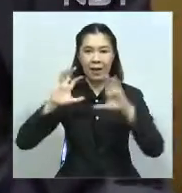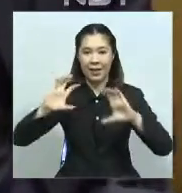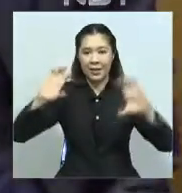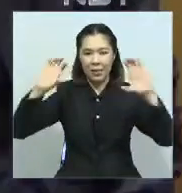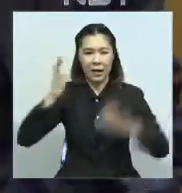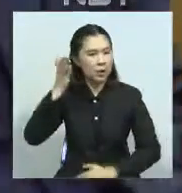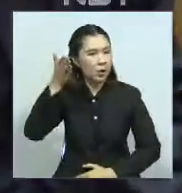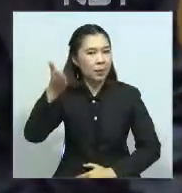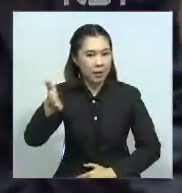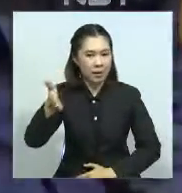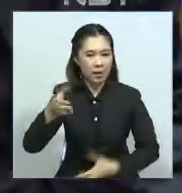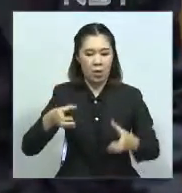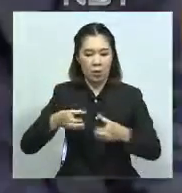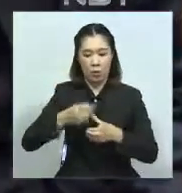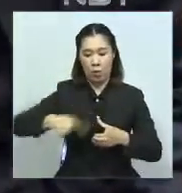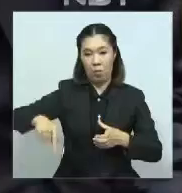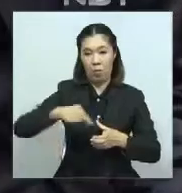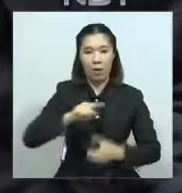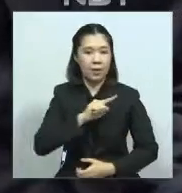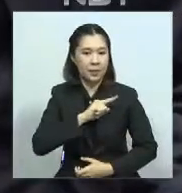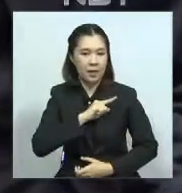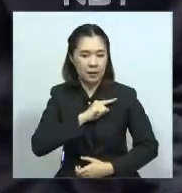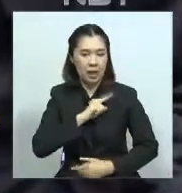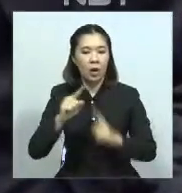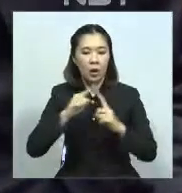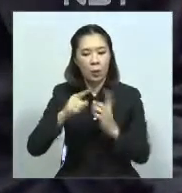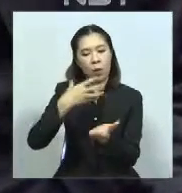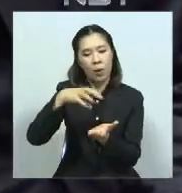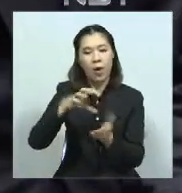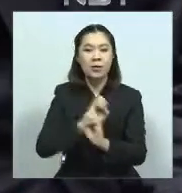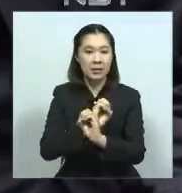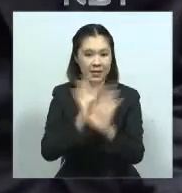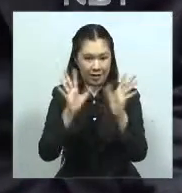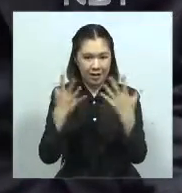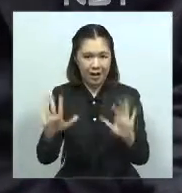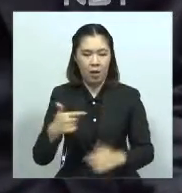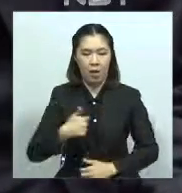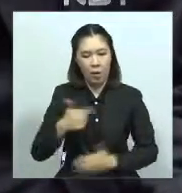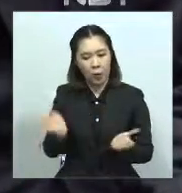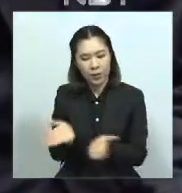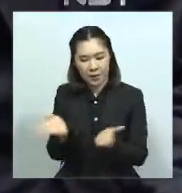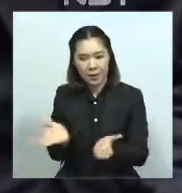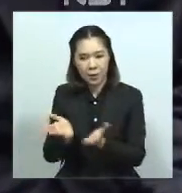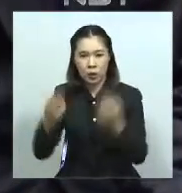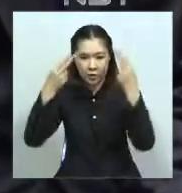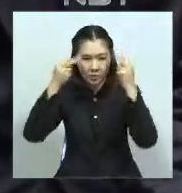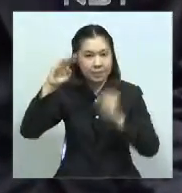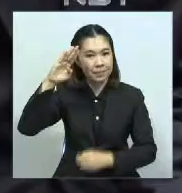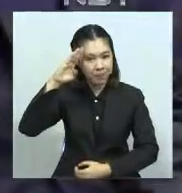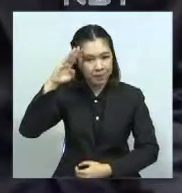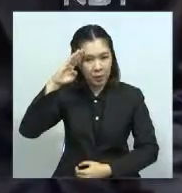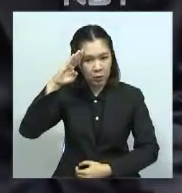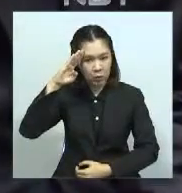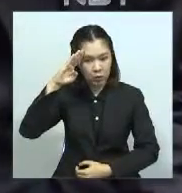อไปพรรคเราได้แสดงท่าทีได้พูดชัดมาค่อนข้างนานแล้วว่าเราจะสนับสนุนพลเอกประยุท